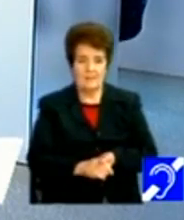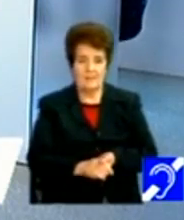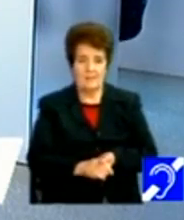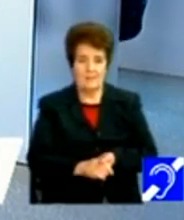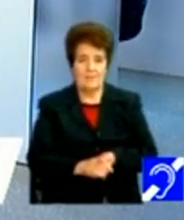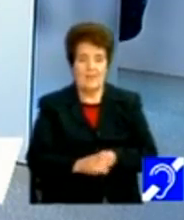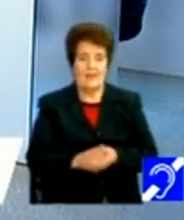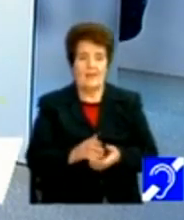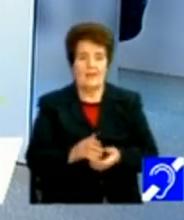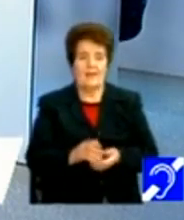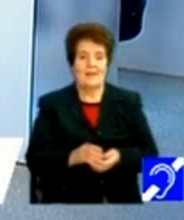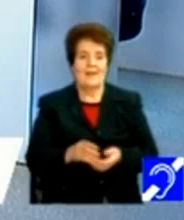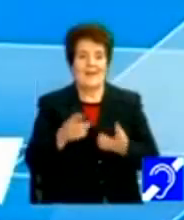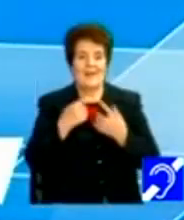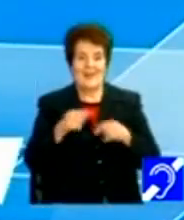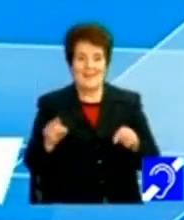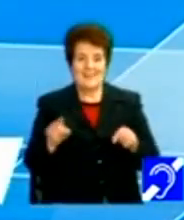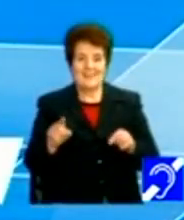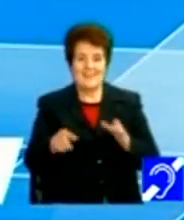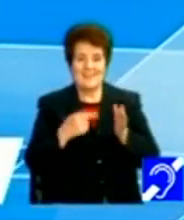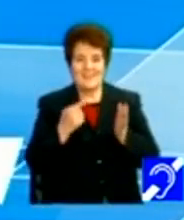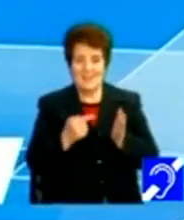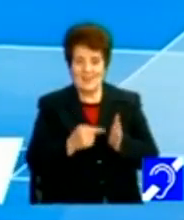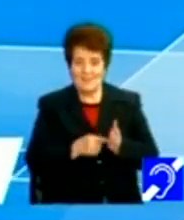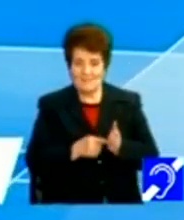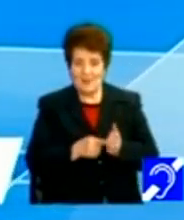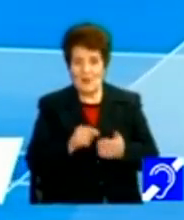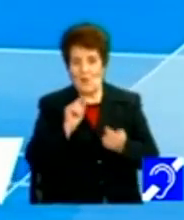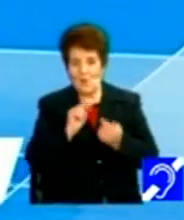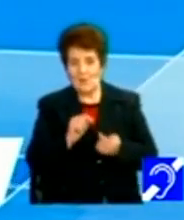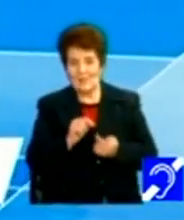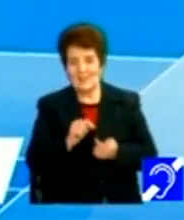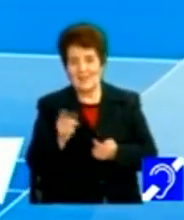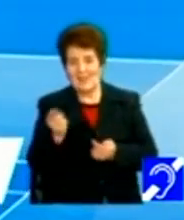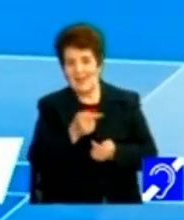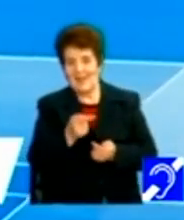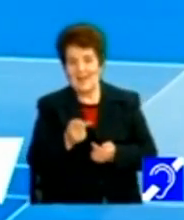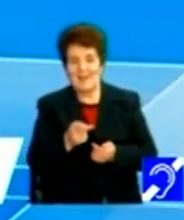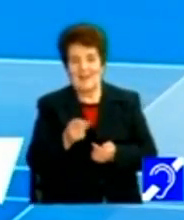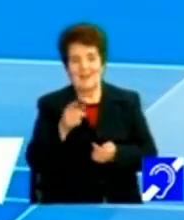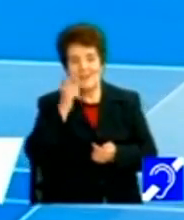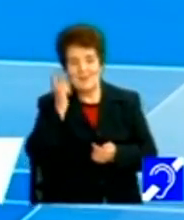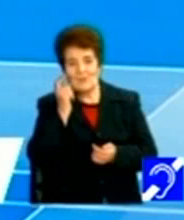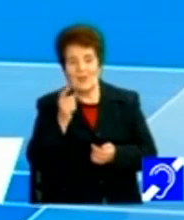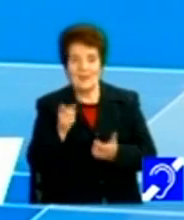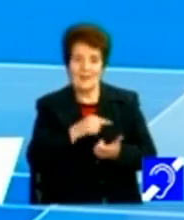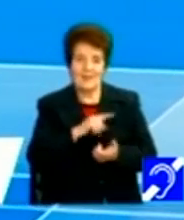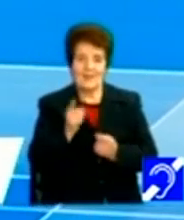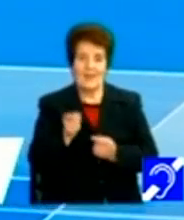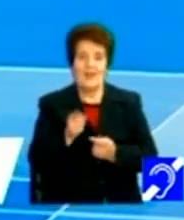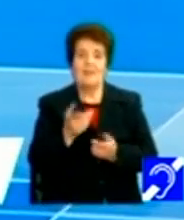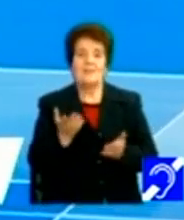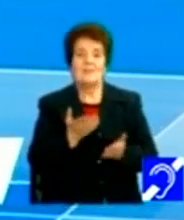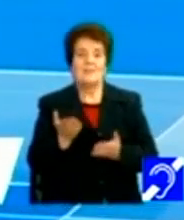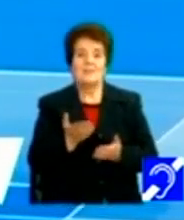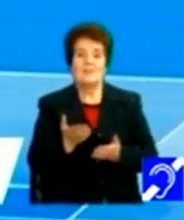Asta e altă întrebare. E altă întrebare, dar e vorba și inclusiv de contracandidatul Chirtoac, respectiv Țâcu. Da? Deci cu ce